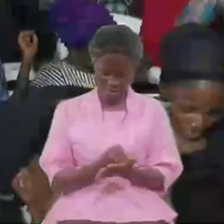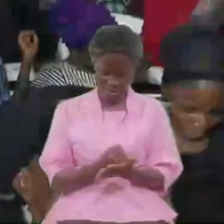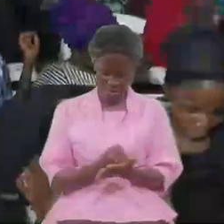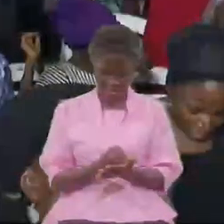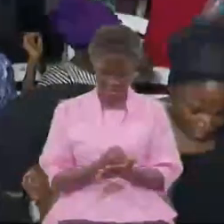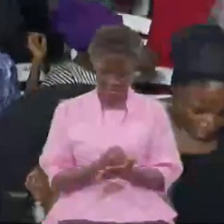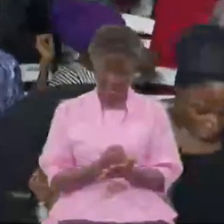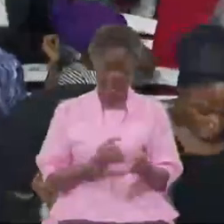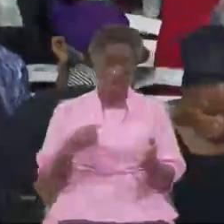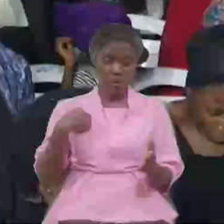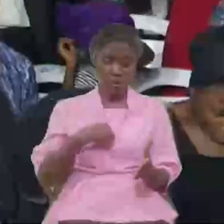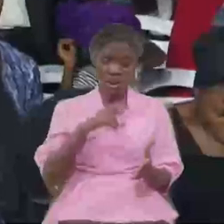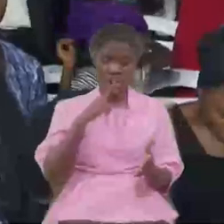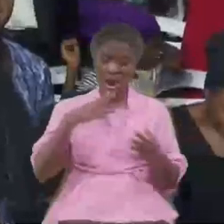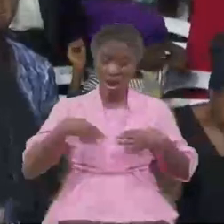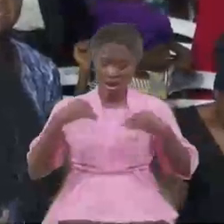Vous êtes guéri.